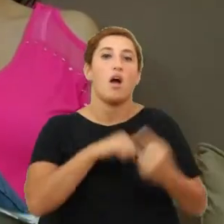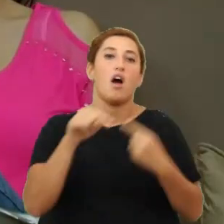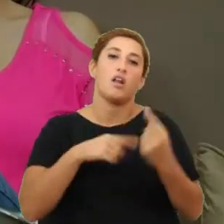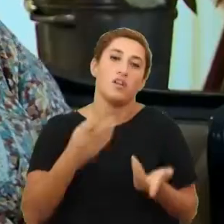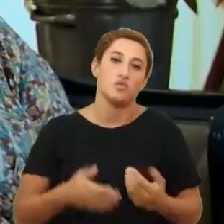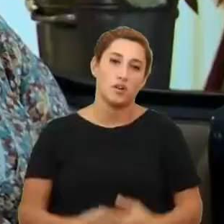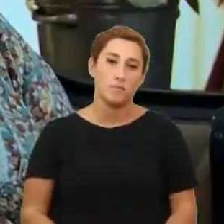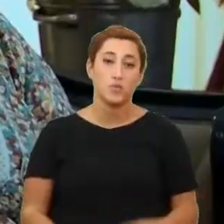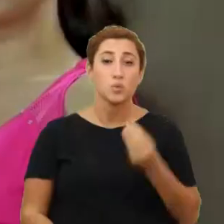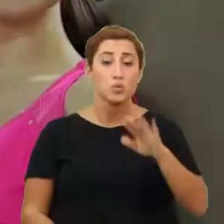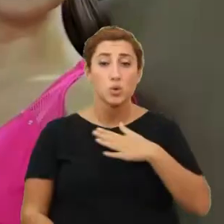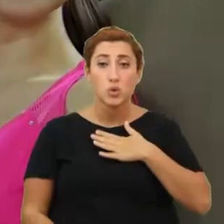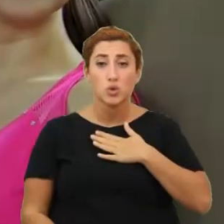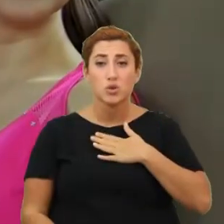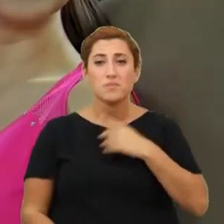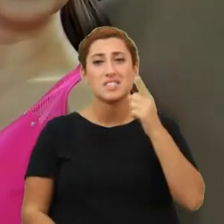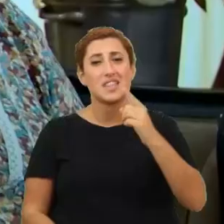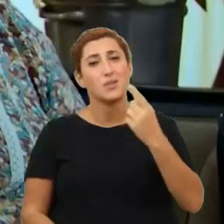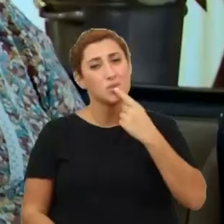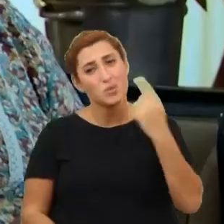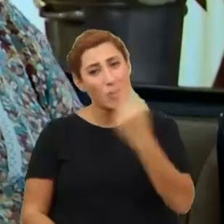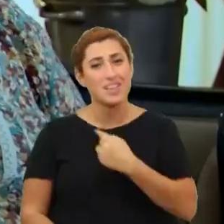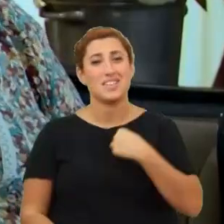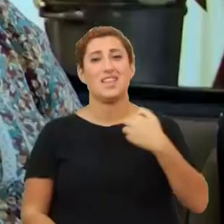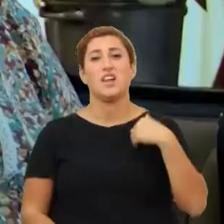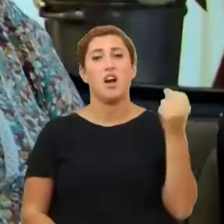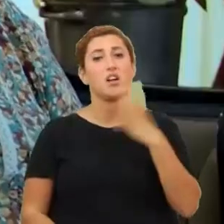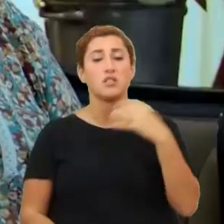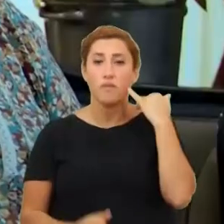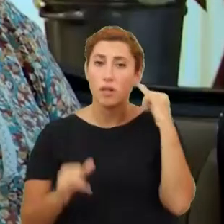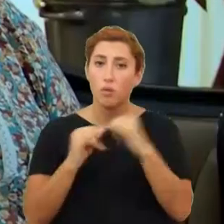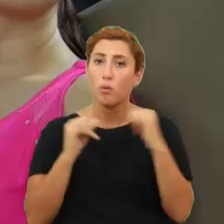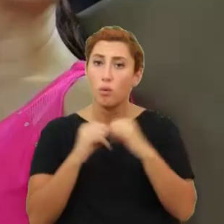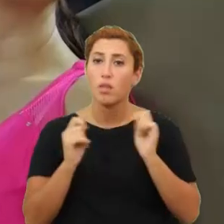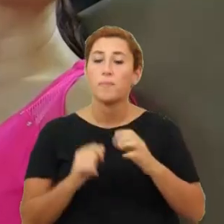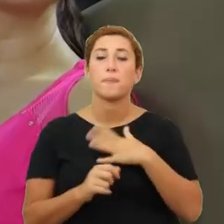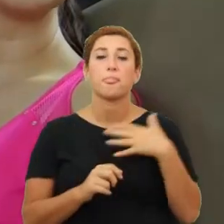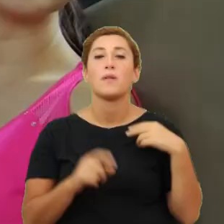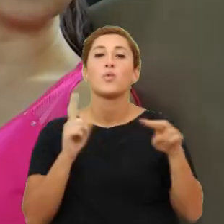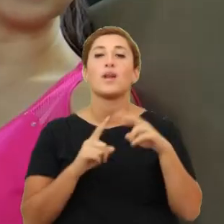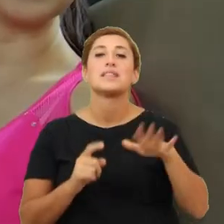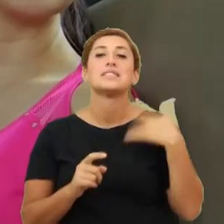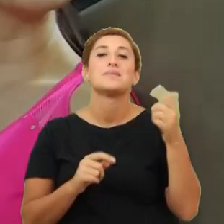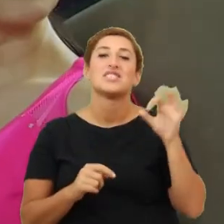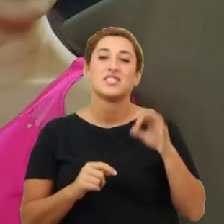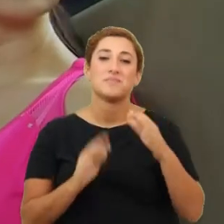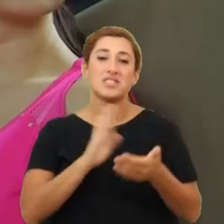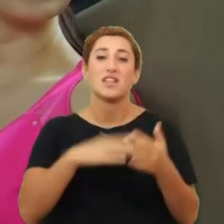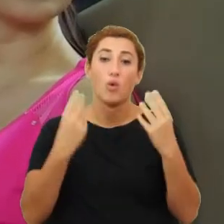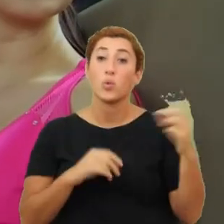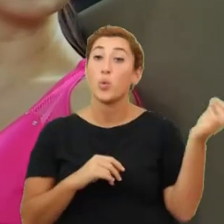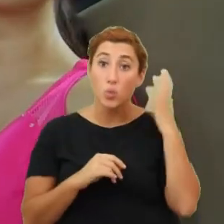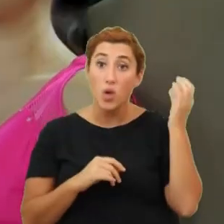arayacaktık. Çocuğum, sen bari söyleseydin bize. Kaç kere konuştuk telefonda. Anneciğim, Nurhan istemedi. Şimdi istifa